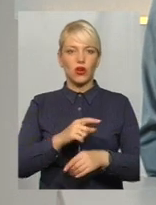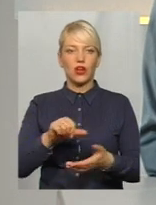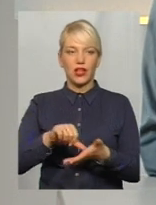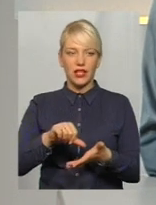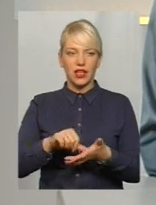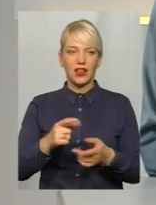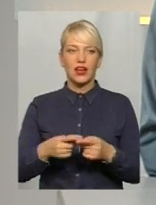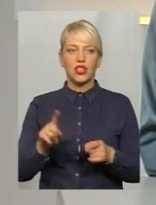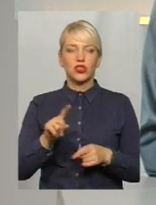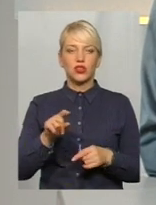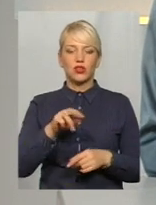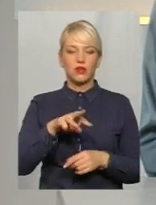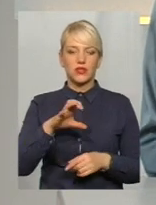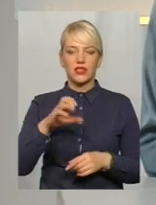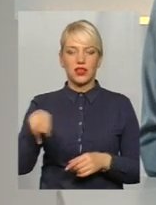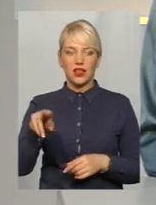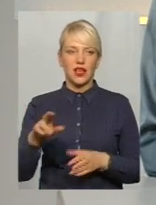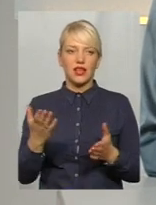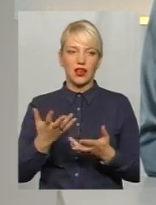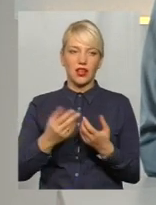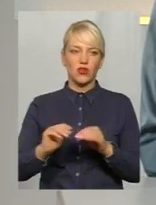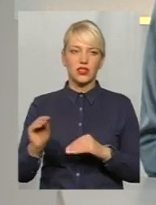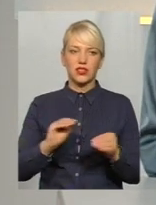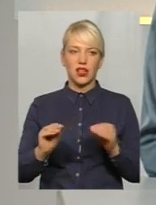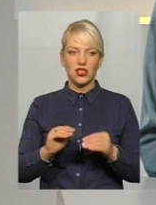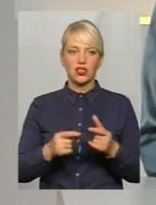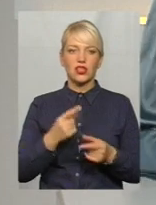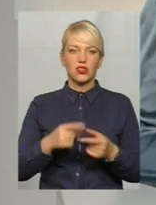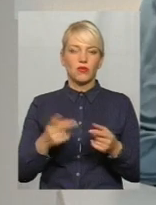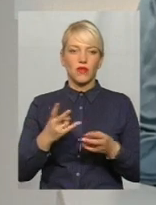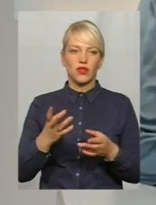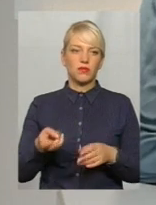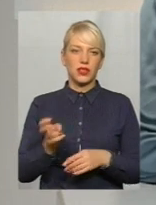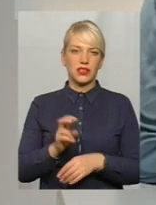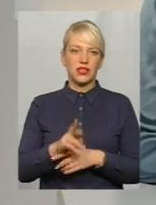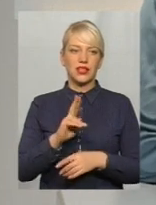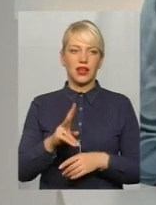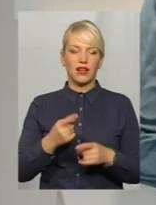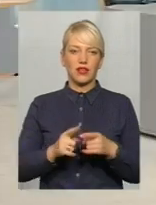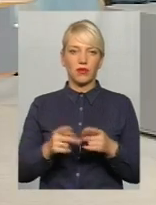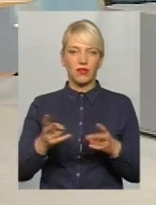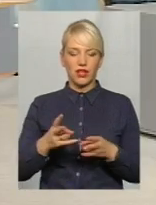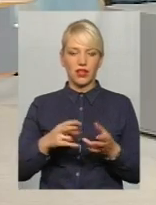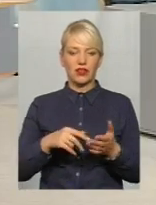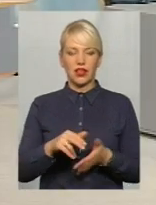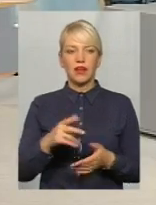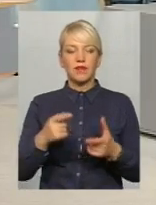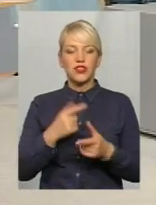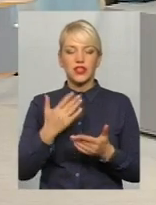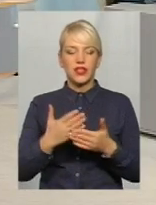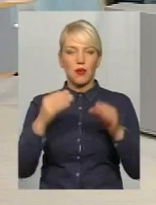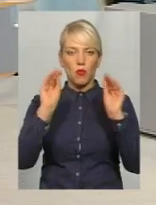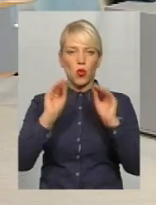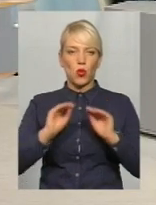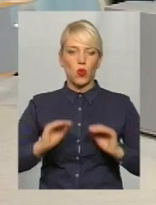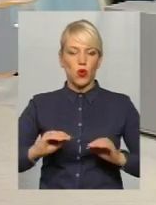центру ПМСД, яке оснащення, з чим він має прийти, як він має діяти, чи є вже ті протоколи